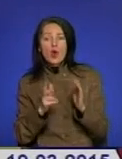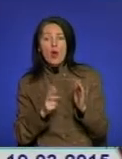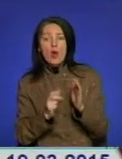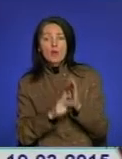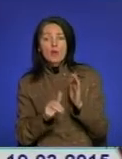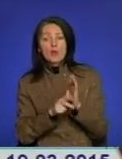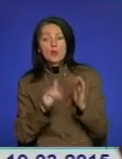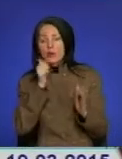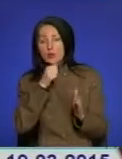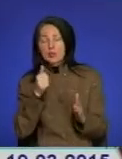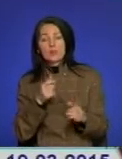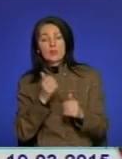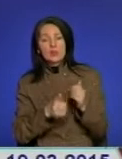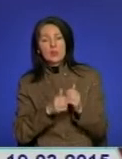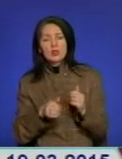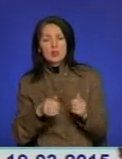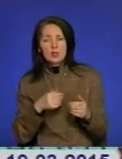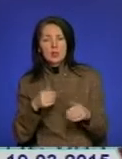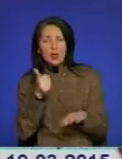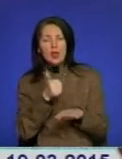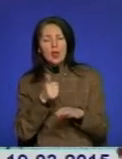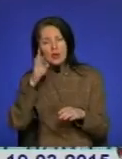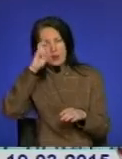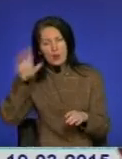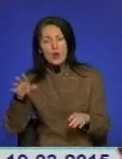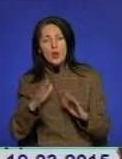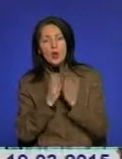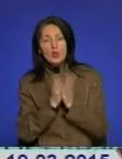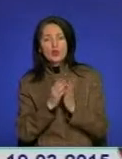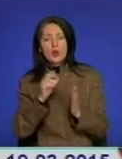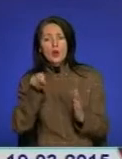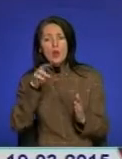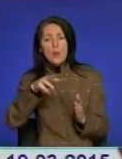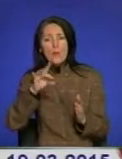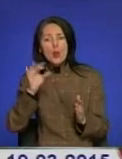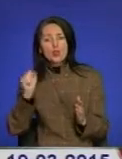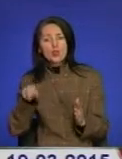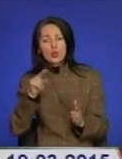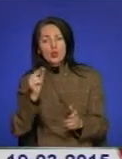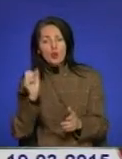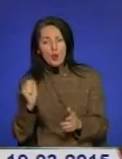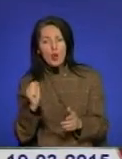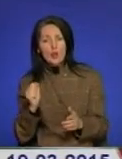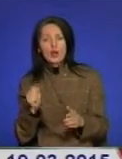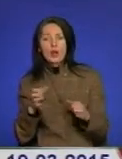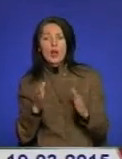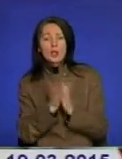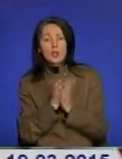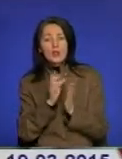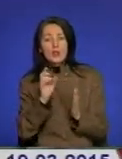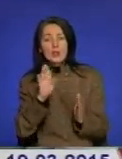поеми «Берестечко», «Маруся Чурай», збірки поезій «Вітрила», «Сад нетанучих скульптур», а також перший прозовий